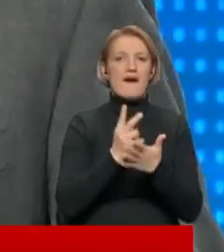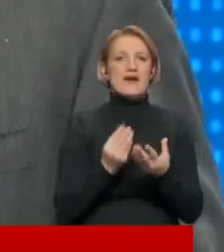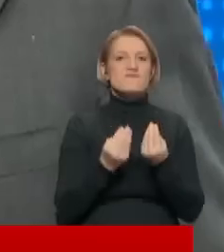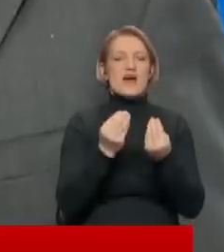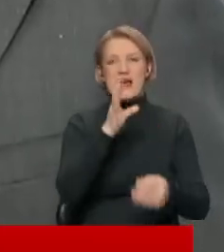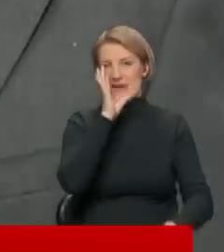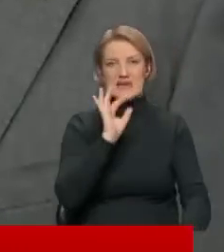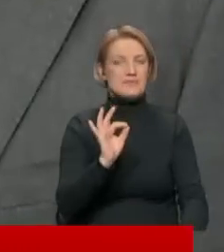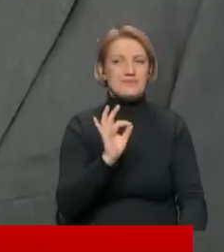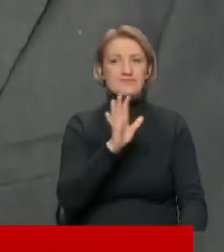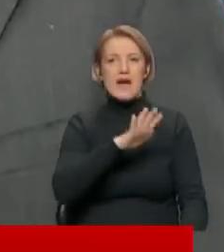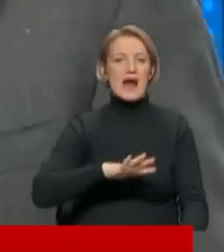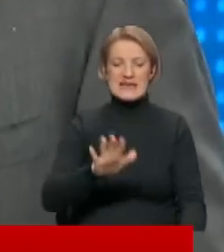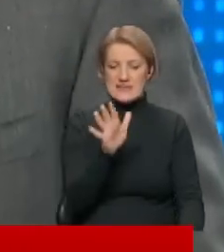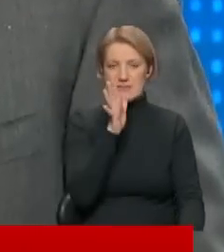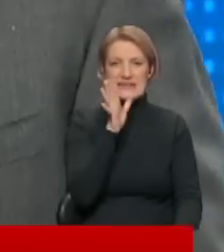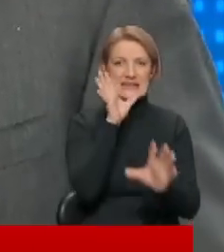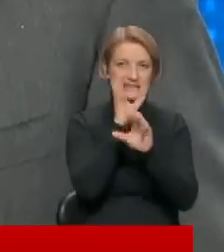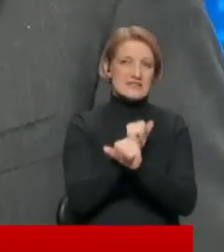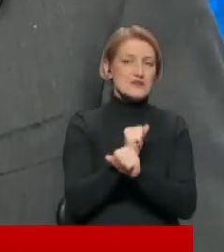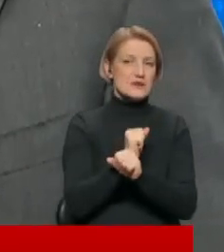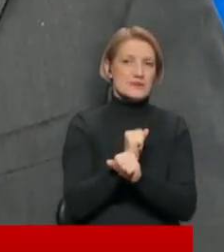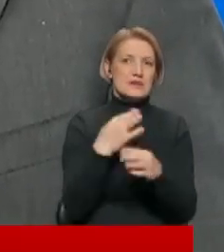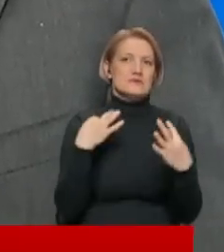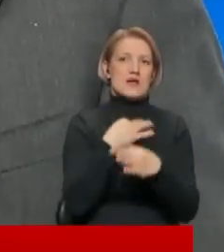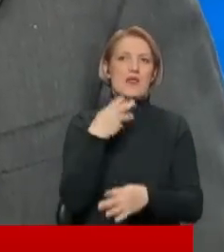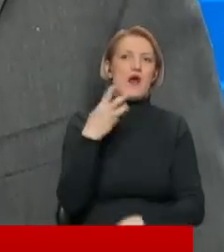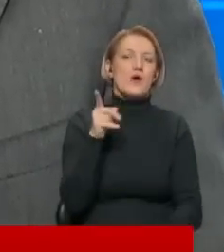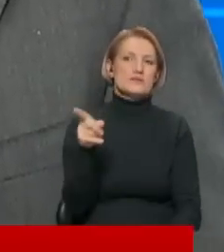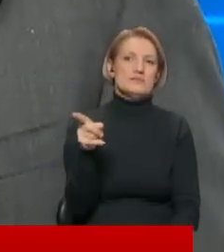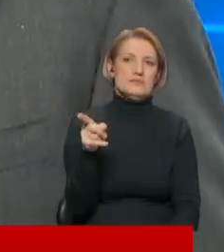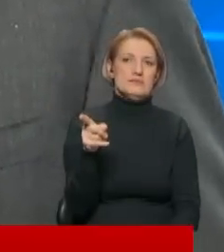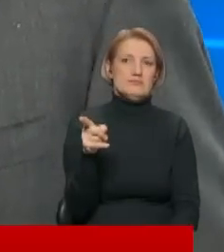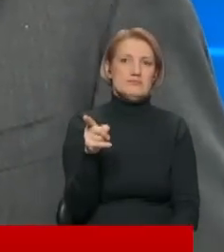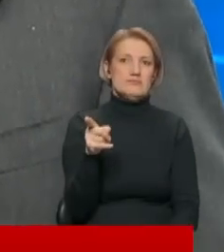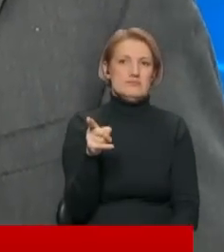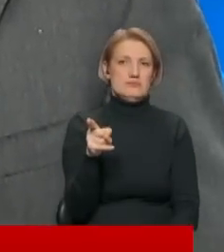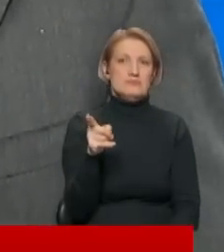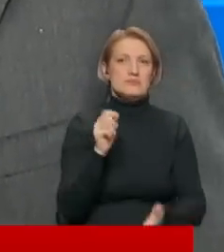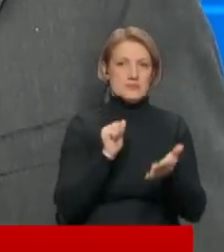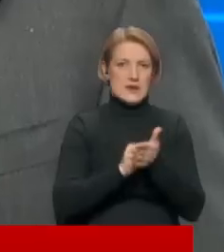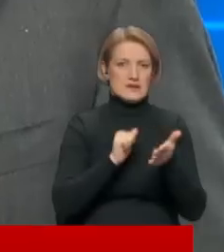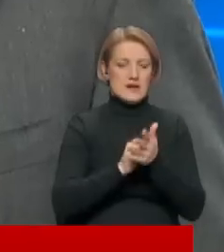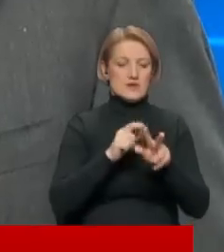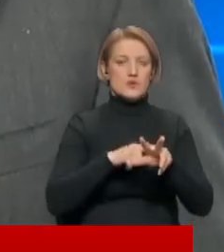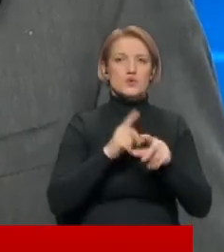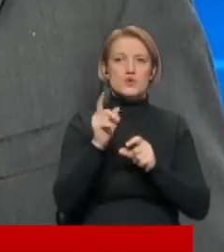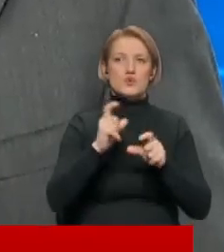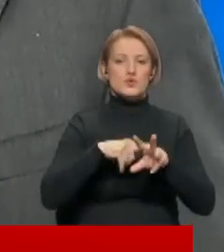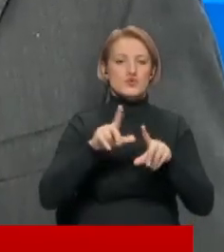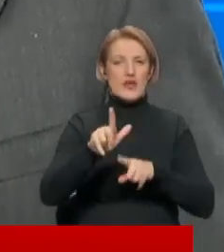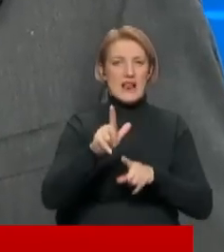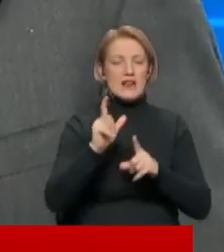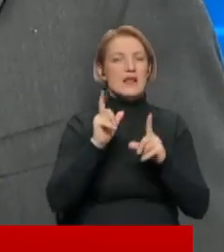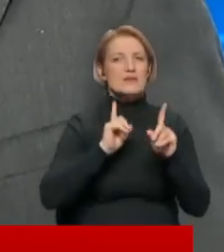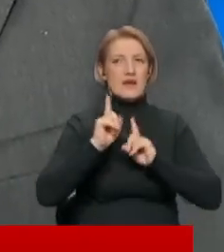veren kim Hani herkesin bildiği sırf Sayın Erdoğan Yani bu tür gazeteci Yücel davasında da